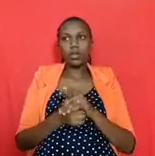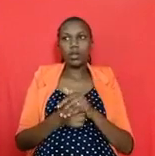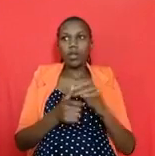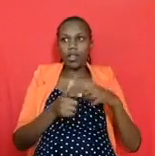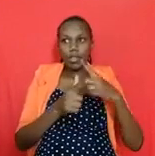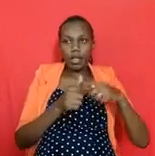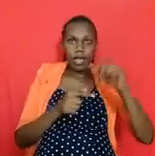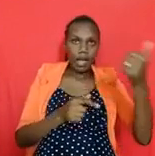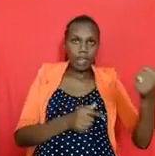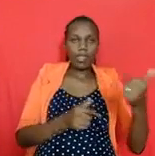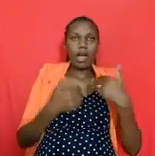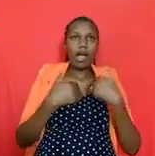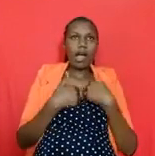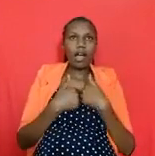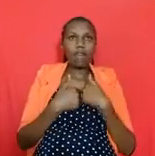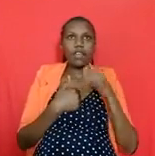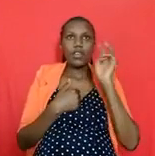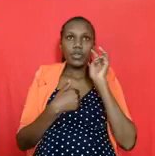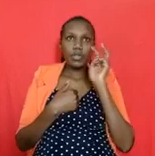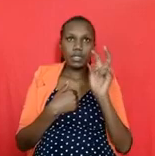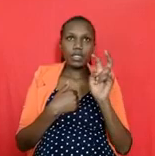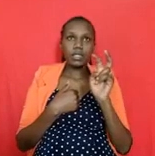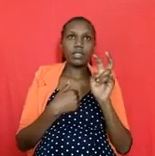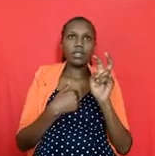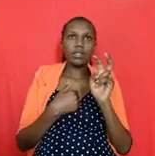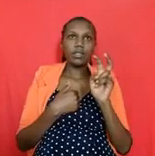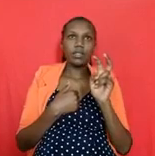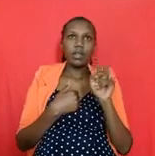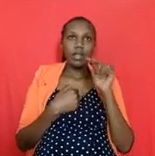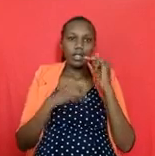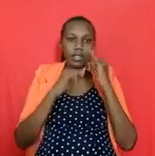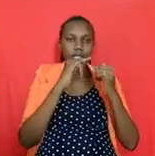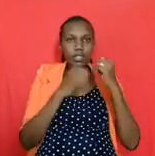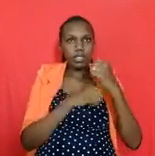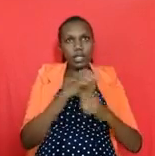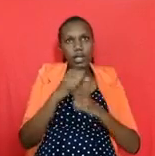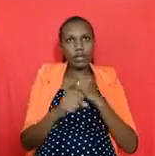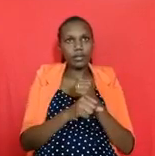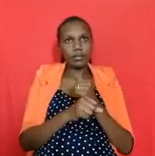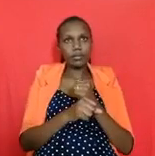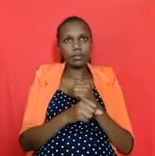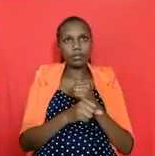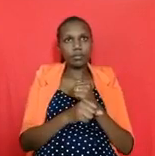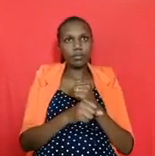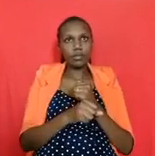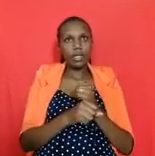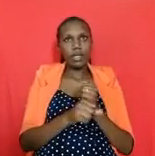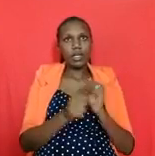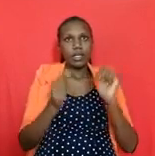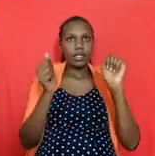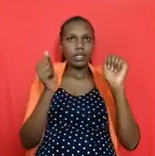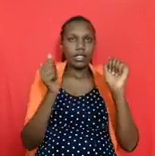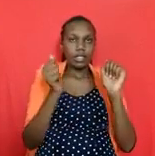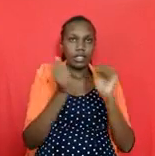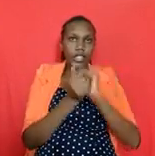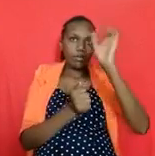irenge nayo ungirora this year last year taithi ni ratuhete